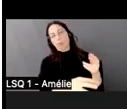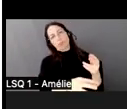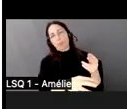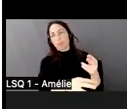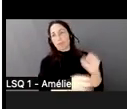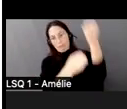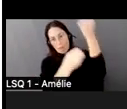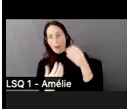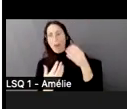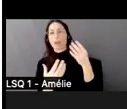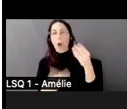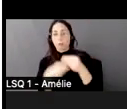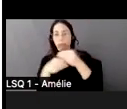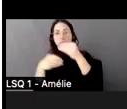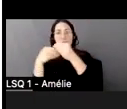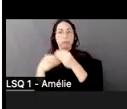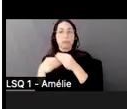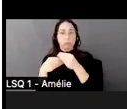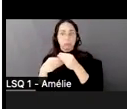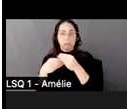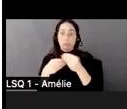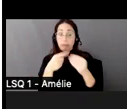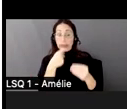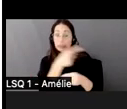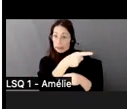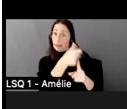des informations additionnelles auprès des